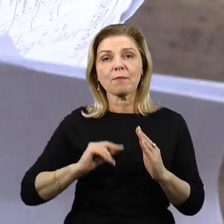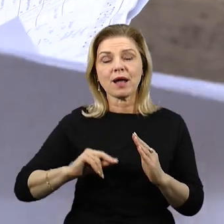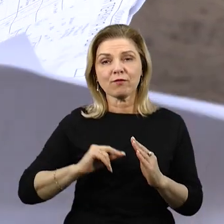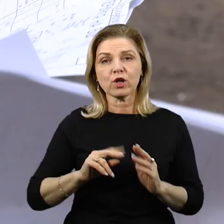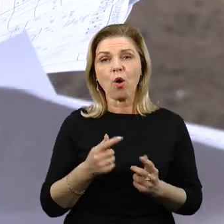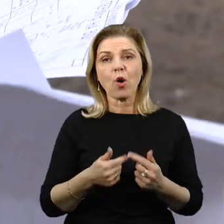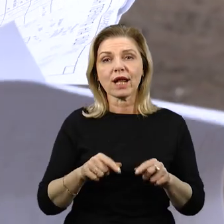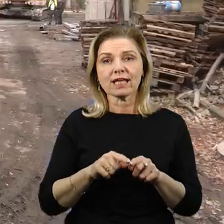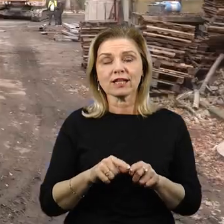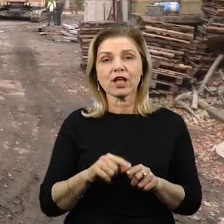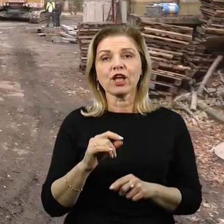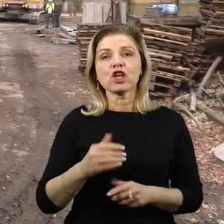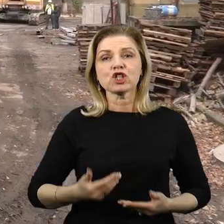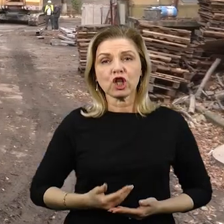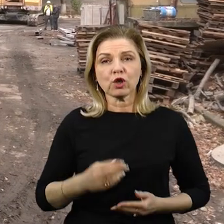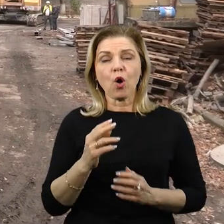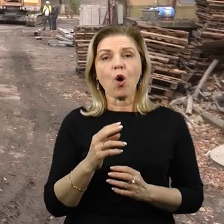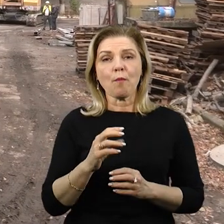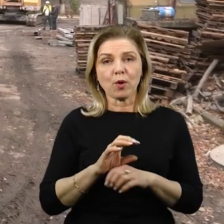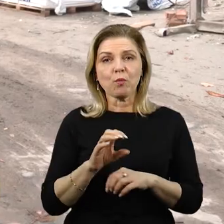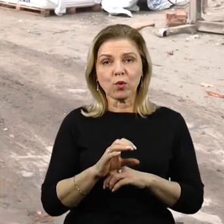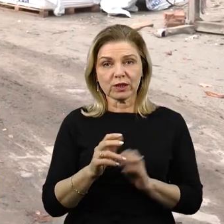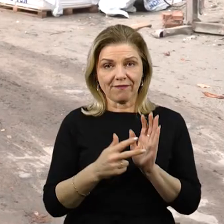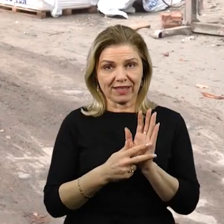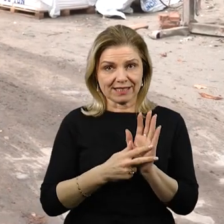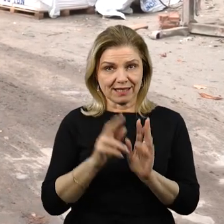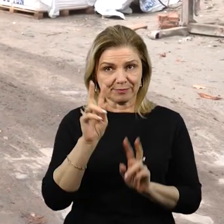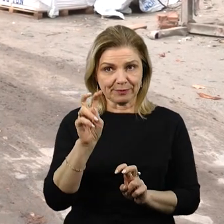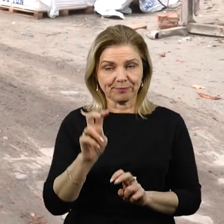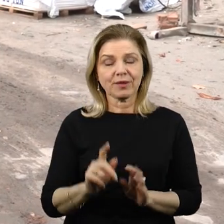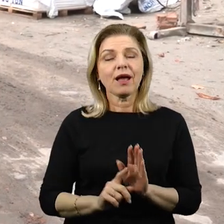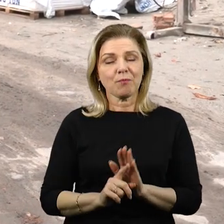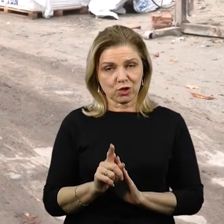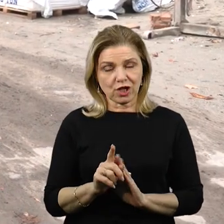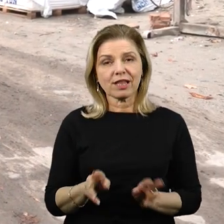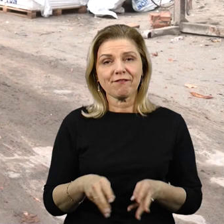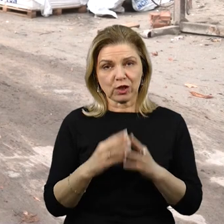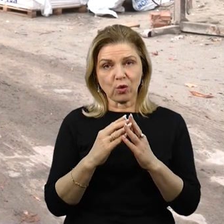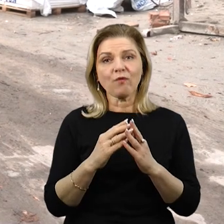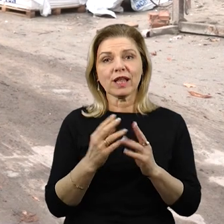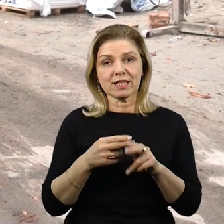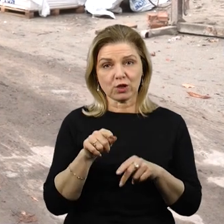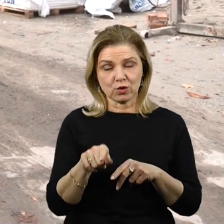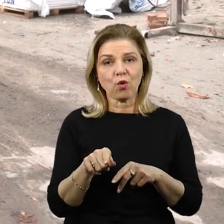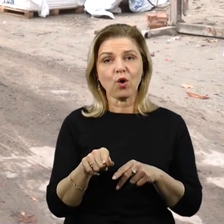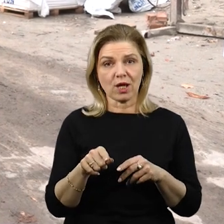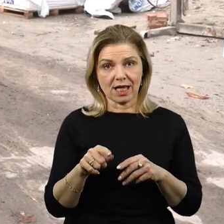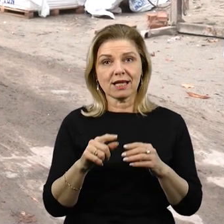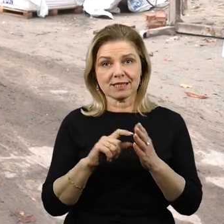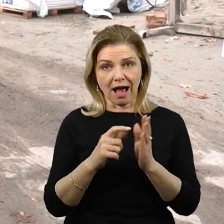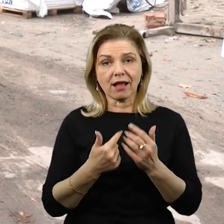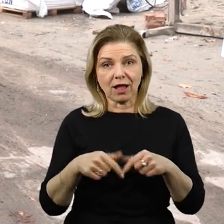житлопромбут в8 кожен день працюємо розпочали відновлення даного закладу 18 липня цього